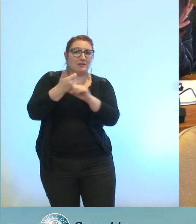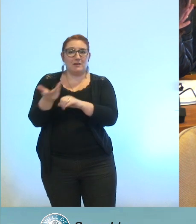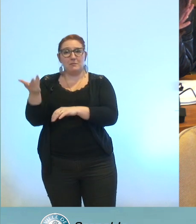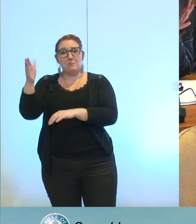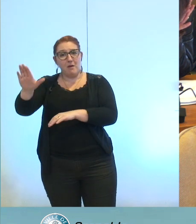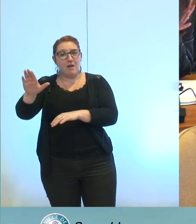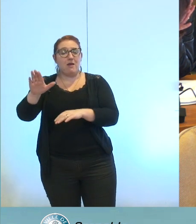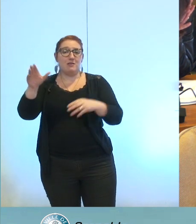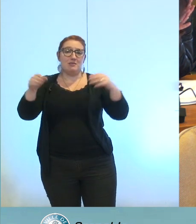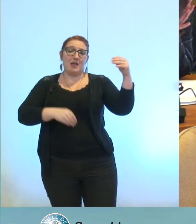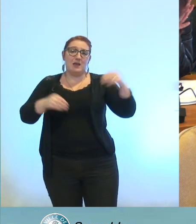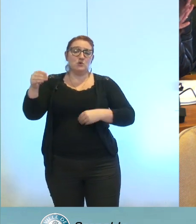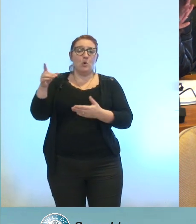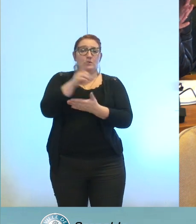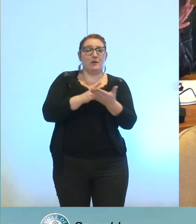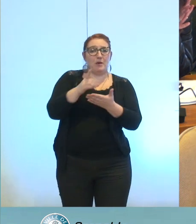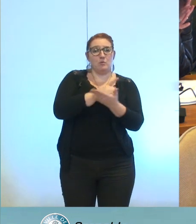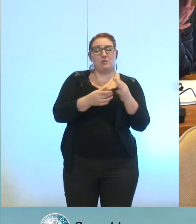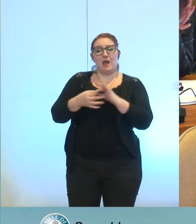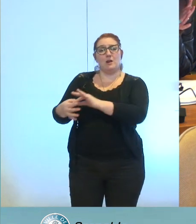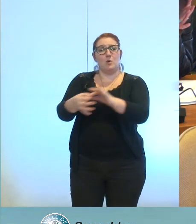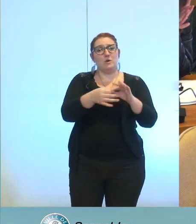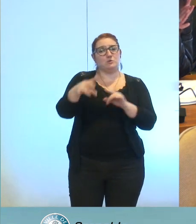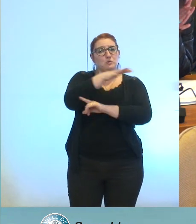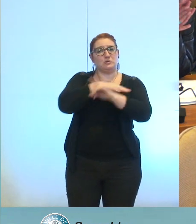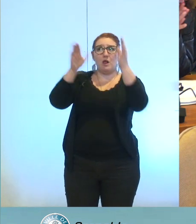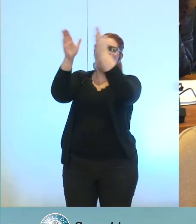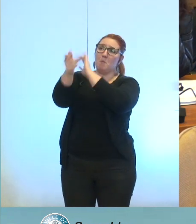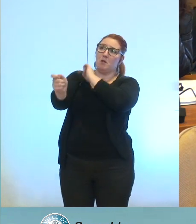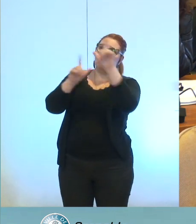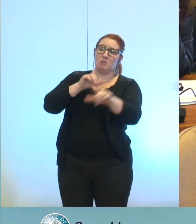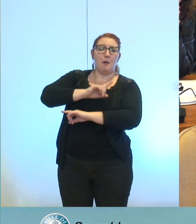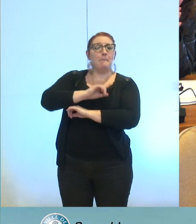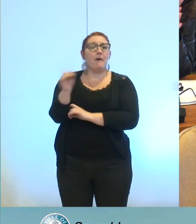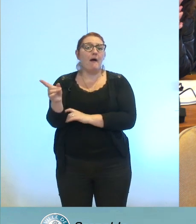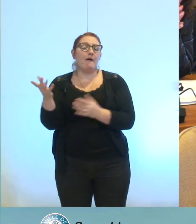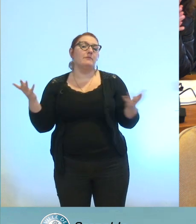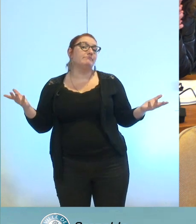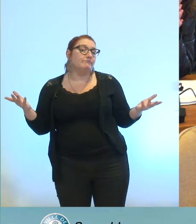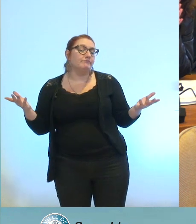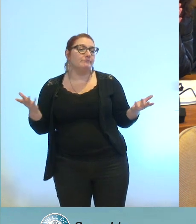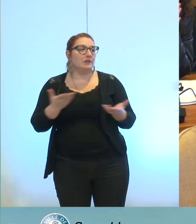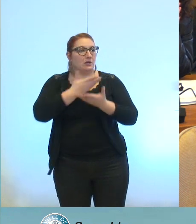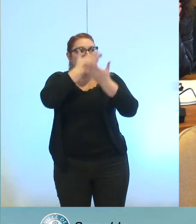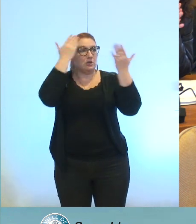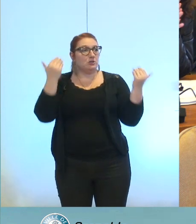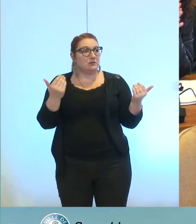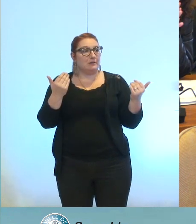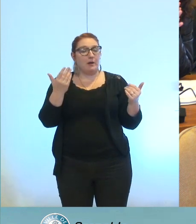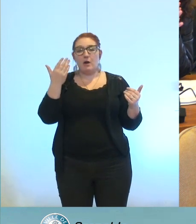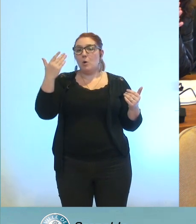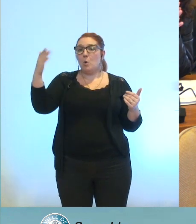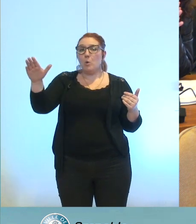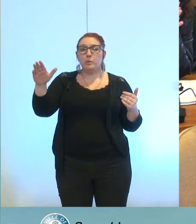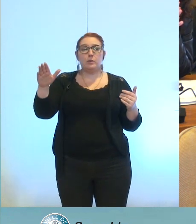la direction départementale de la cohésion sociale donc je ne sais pas quels sont les autres éléments dans les autres